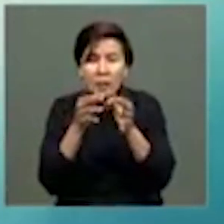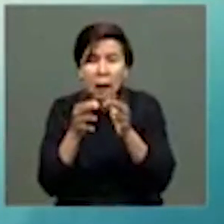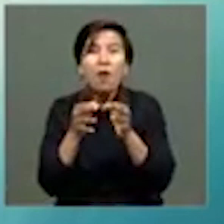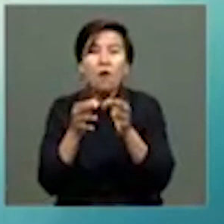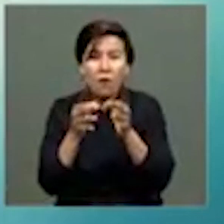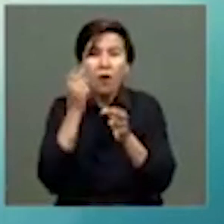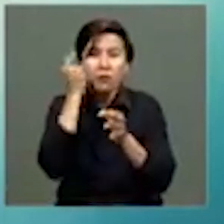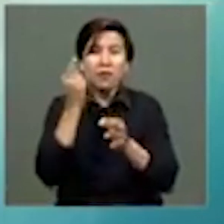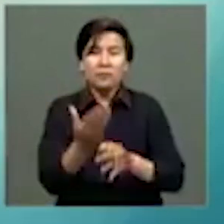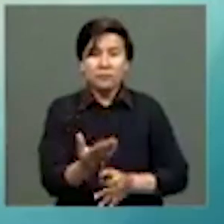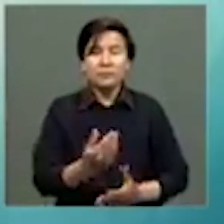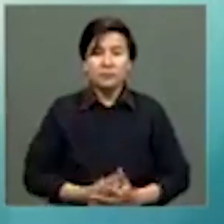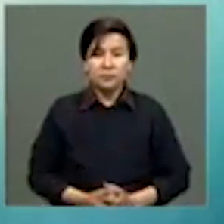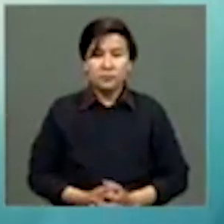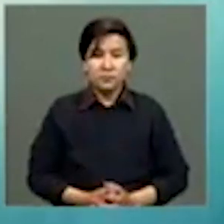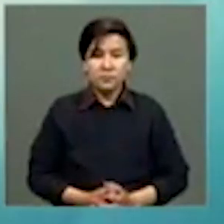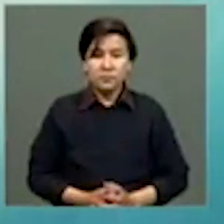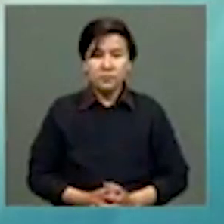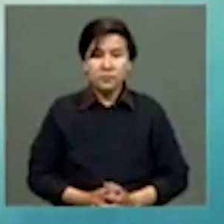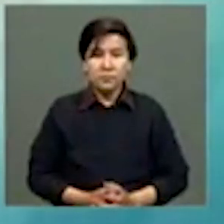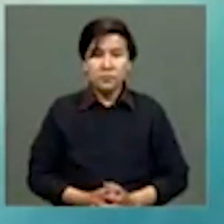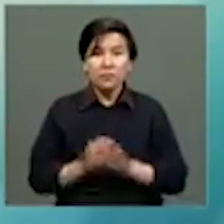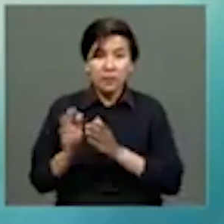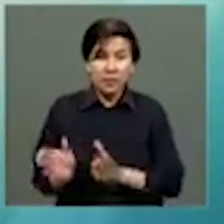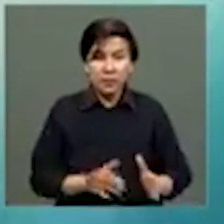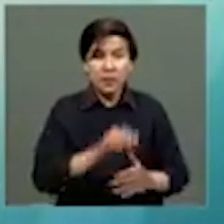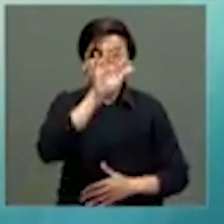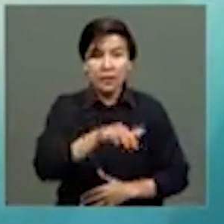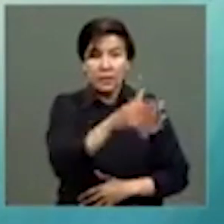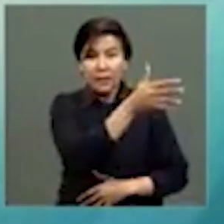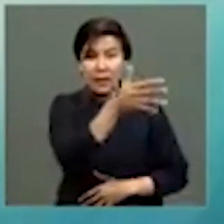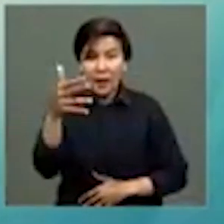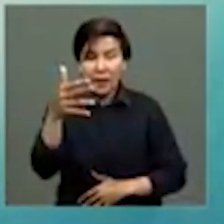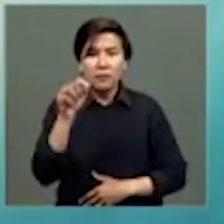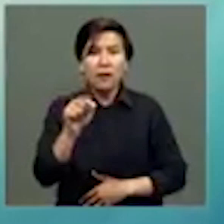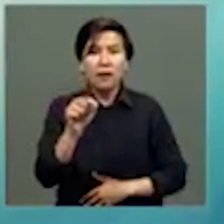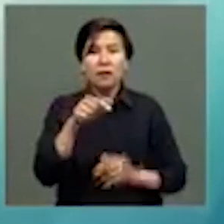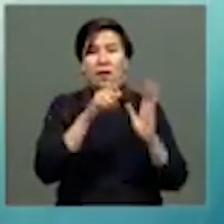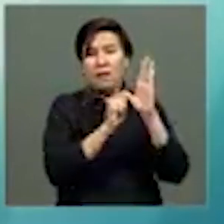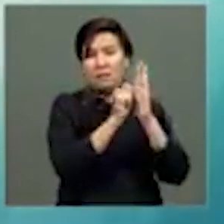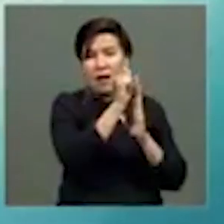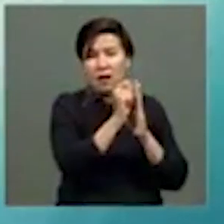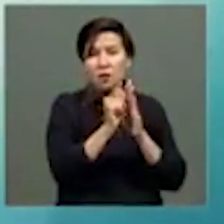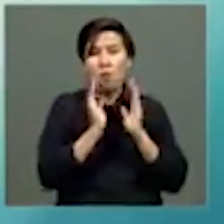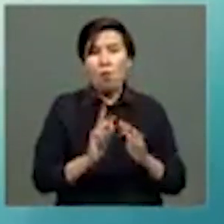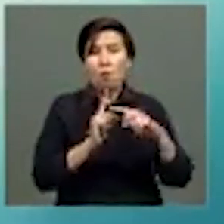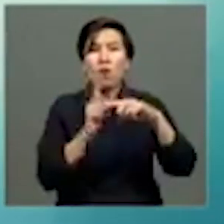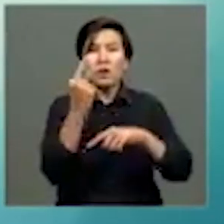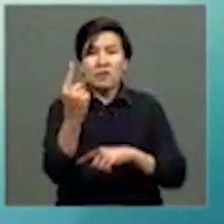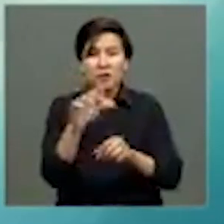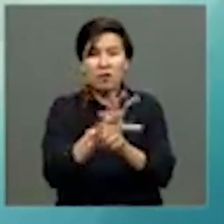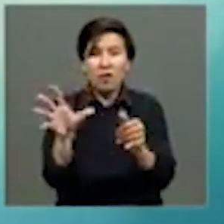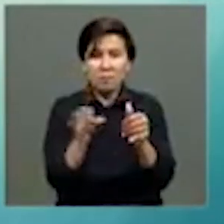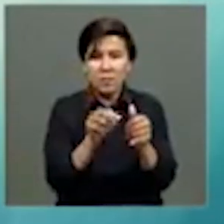ะตารางถัดไปเนี่ยนะคะก็จะมีตากค่ะที่ยังมีติดเชื้ออยู่อีก1รายถือได้ว่าเป็นผู้สัมผั